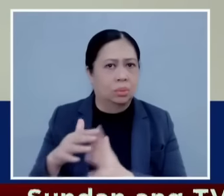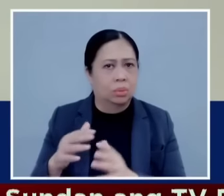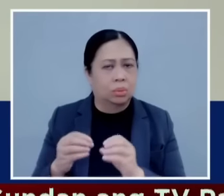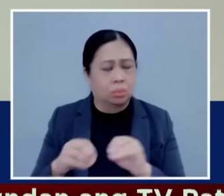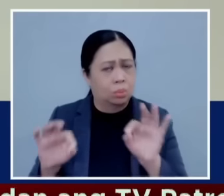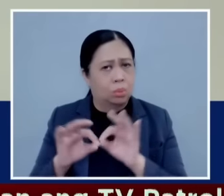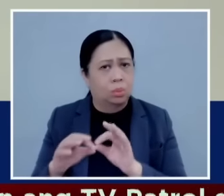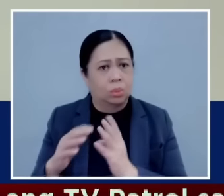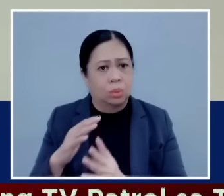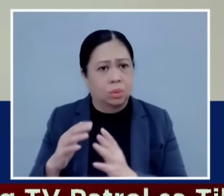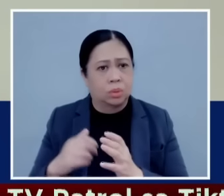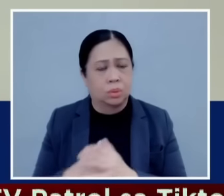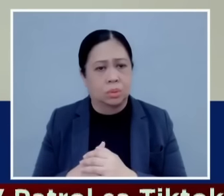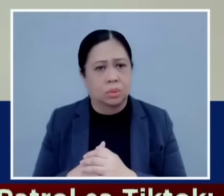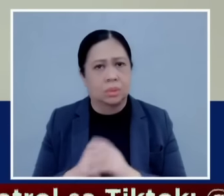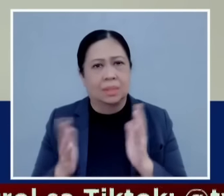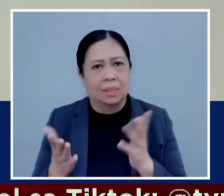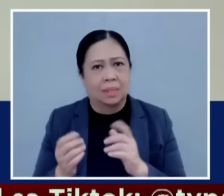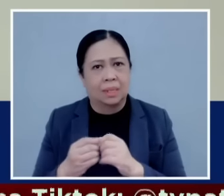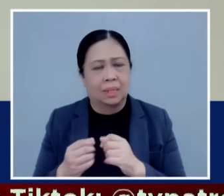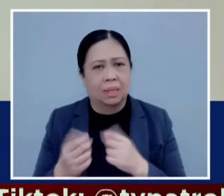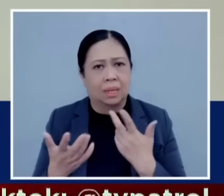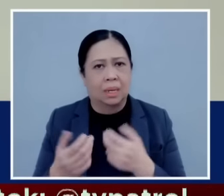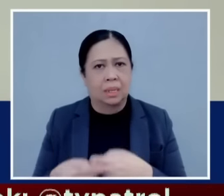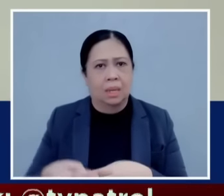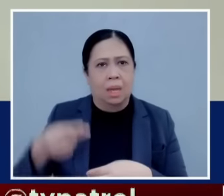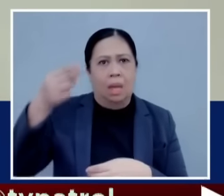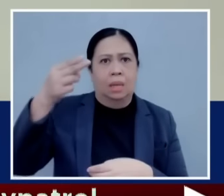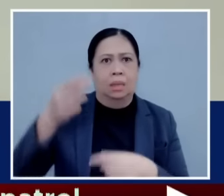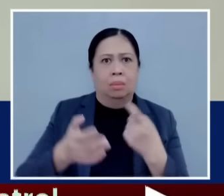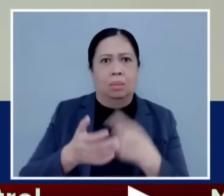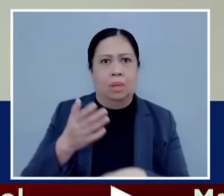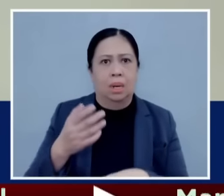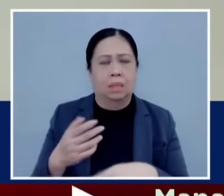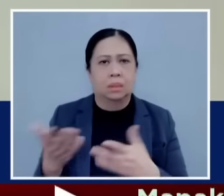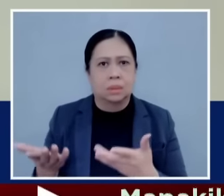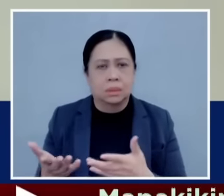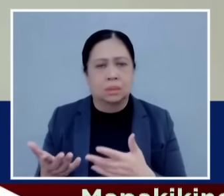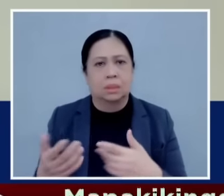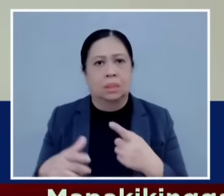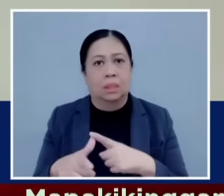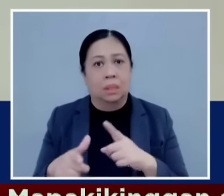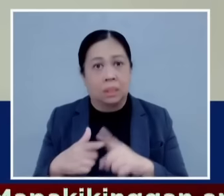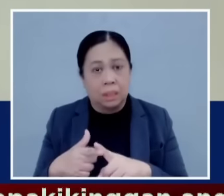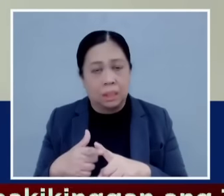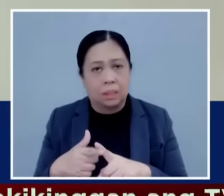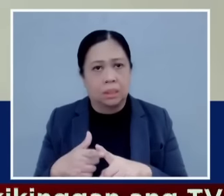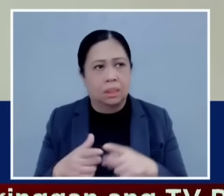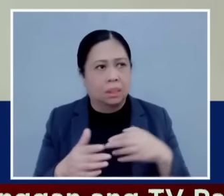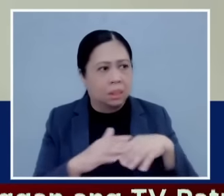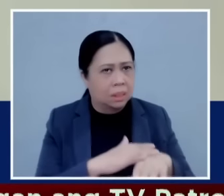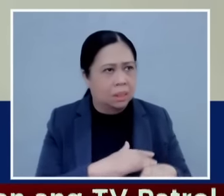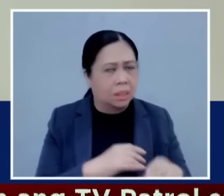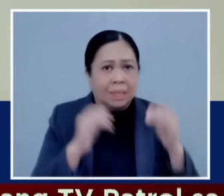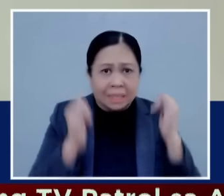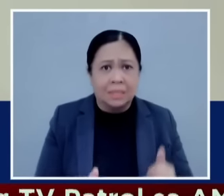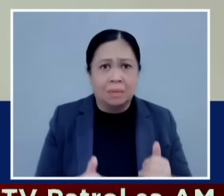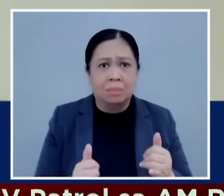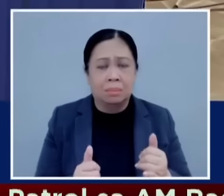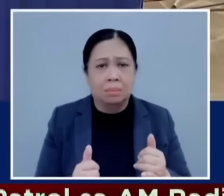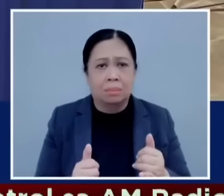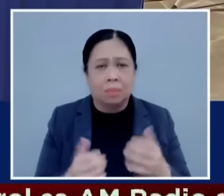mo. Kumbaga parang iniwan ka sa mataas na presyo ng kuryente. In-exposed ka. Tapos papasok ka, yun pa rin yung